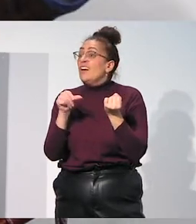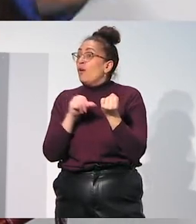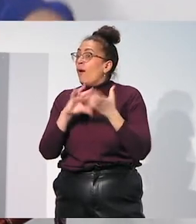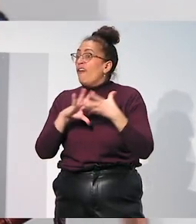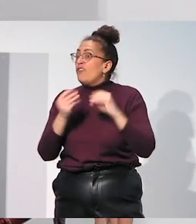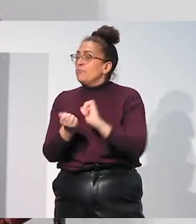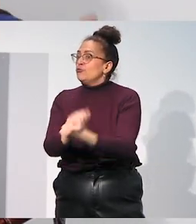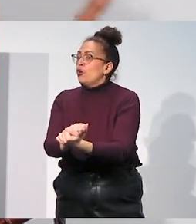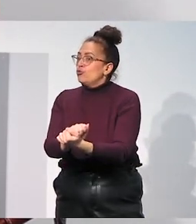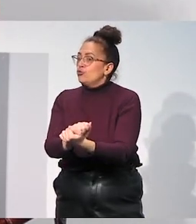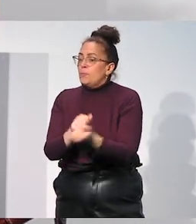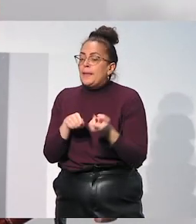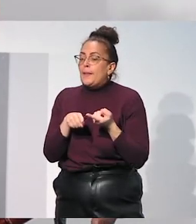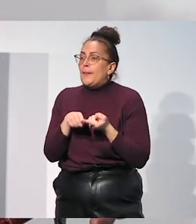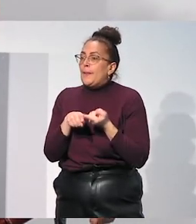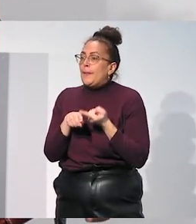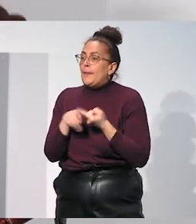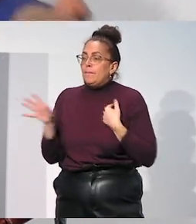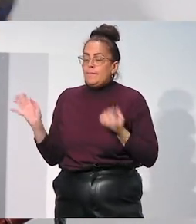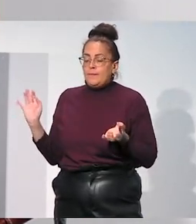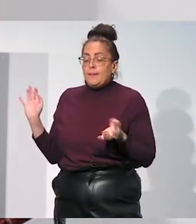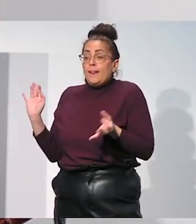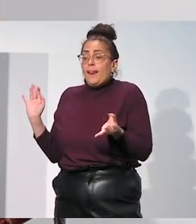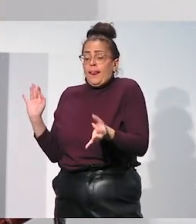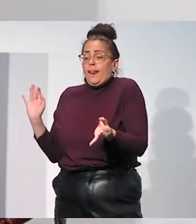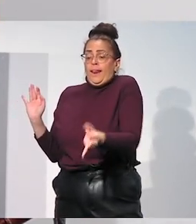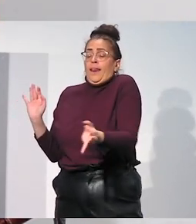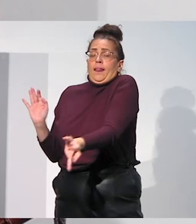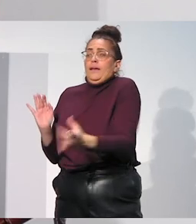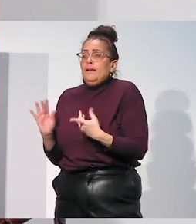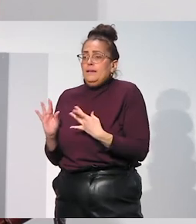à tâtons, sans, je l'ai dit tout à l'heure, sans